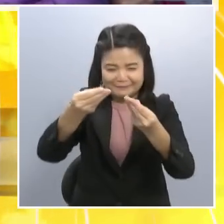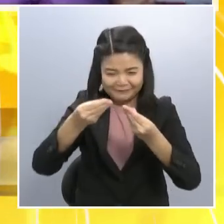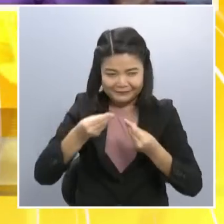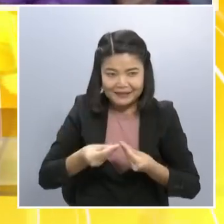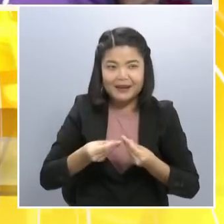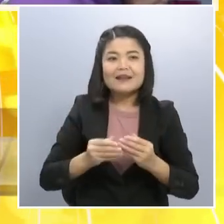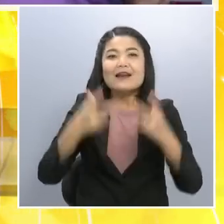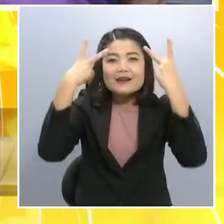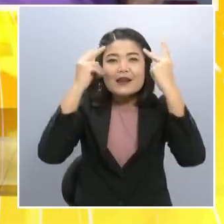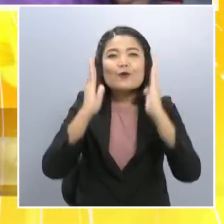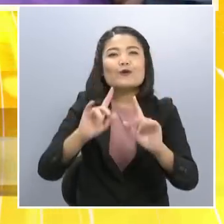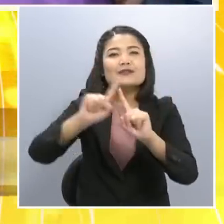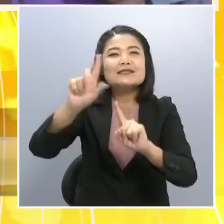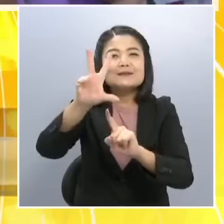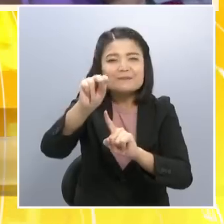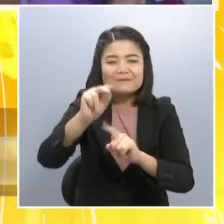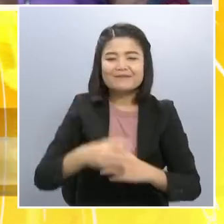ที่30